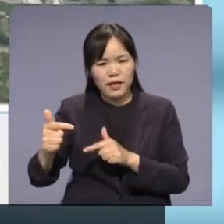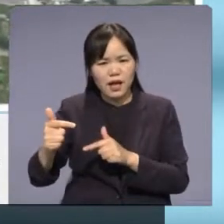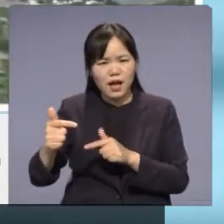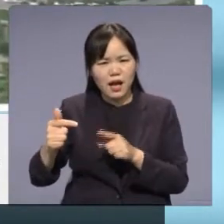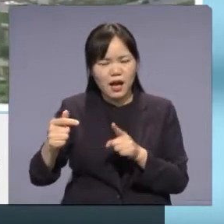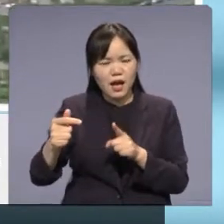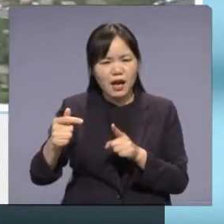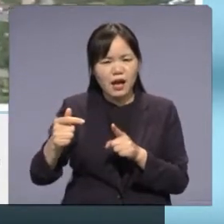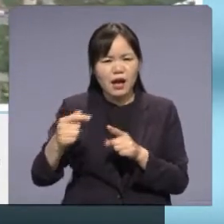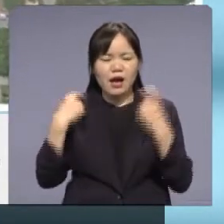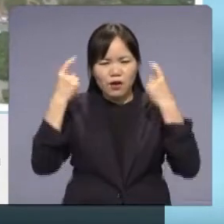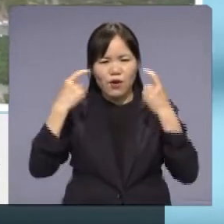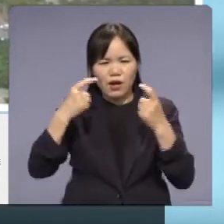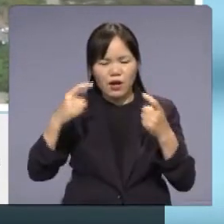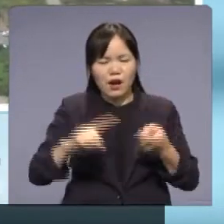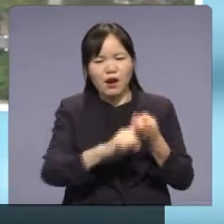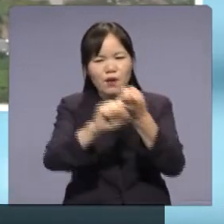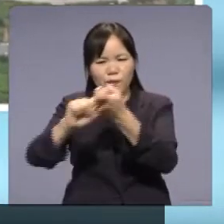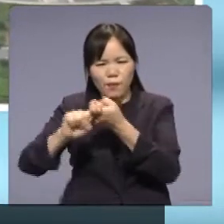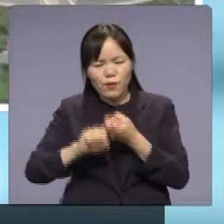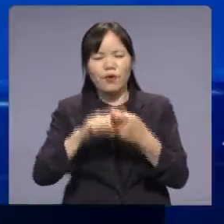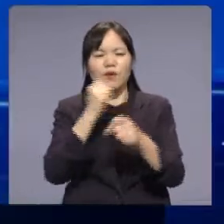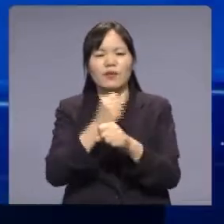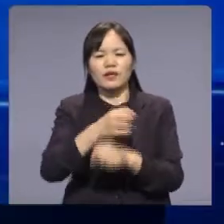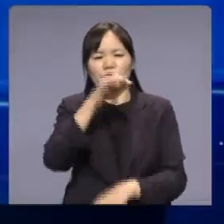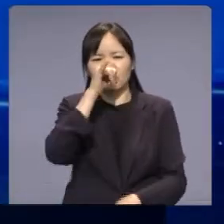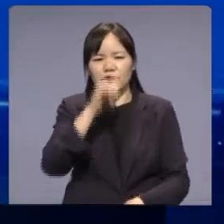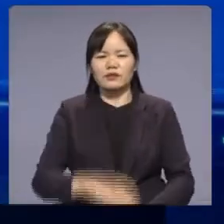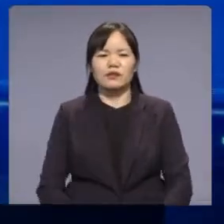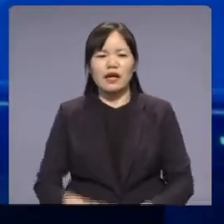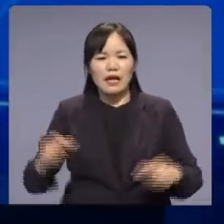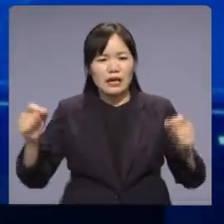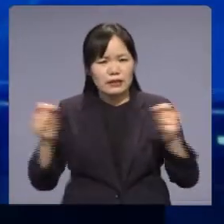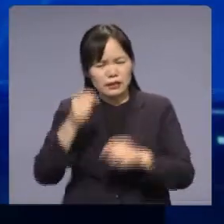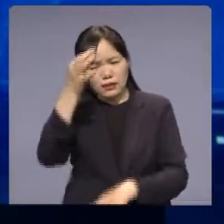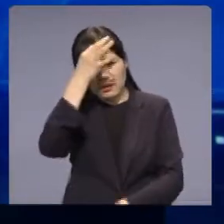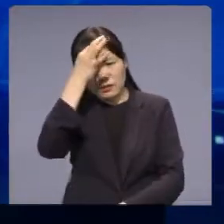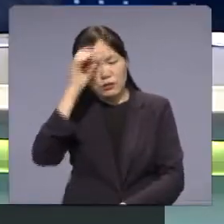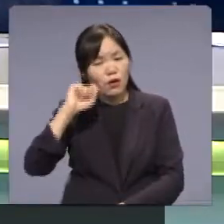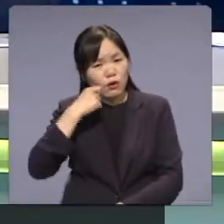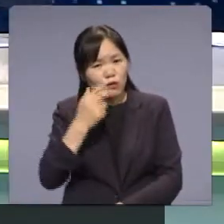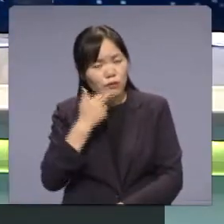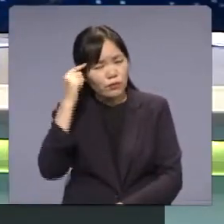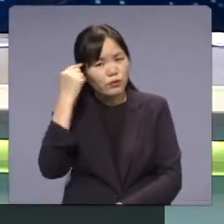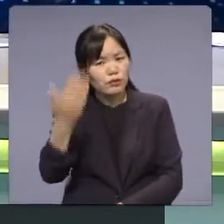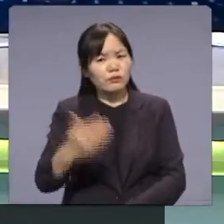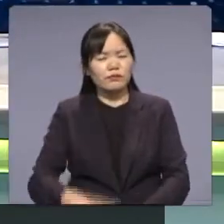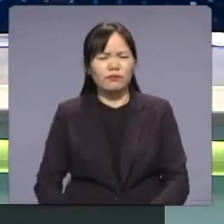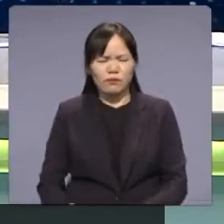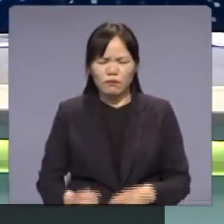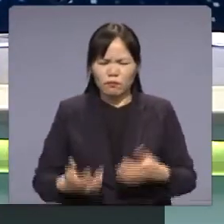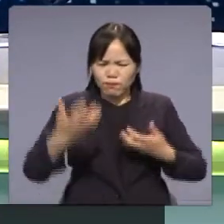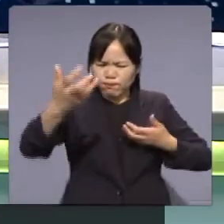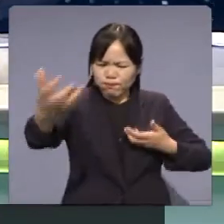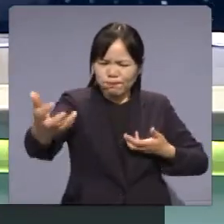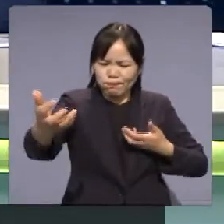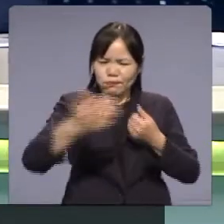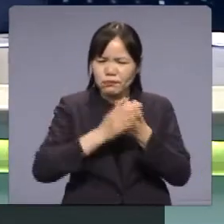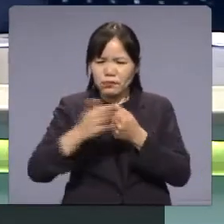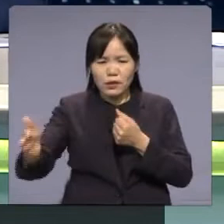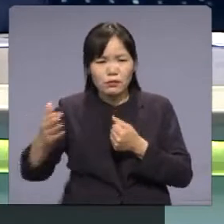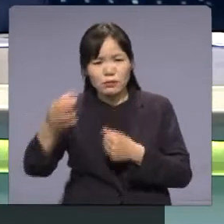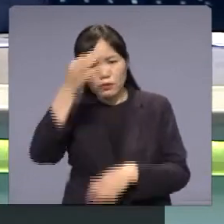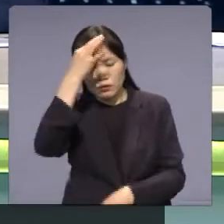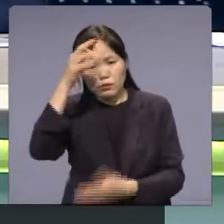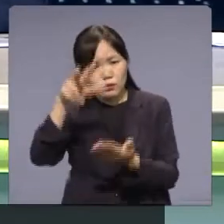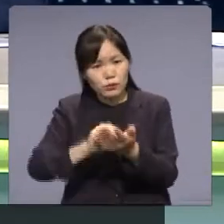있는 장점이 있다고 생각합니다. 네. 짧게 질문, 기술적으로 뭐 어려움은 없습니까? 워낙 거리가 좀 있잖아요. 그